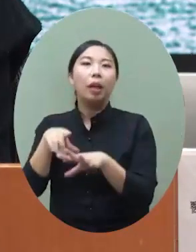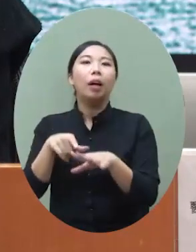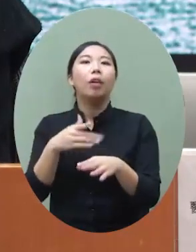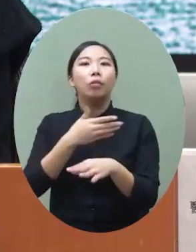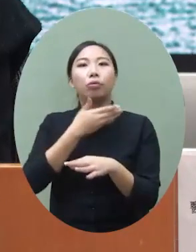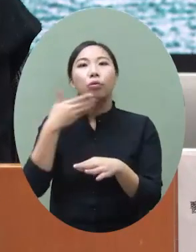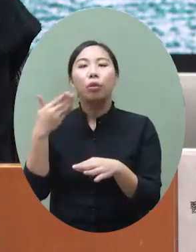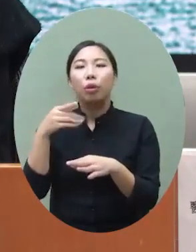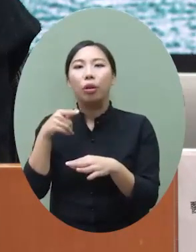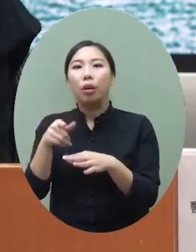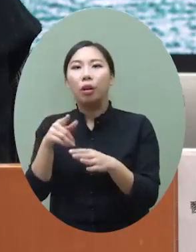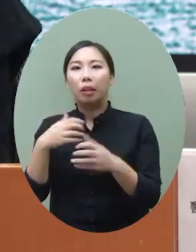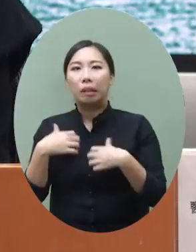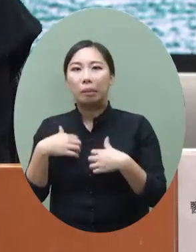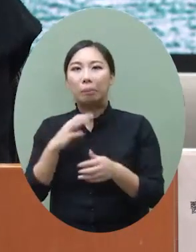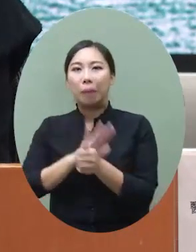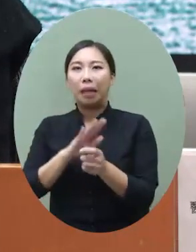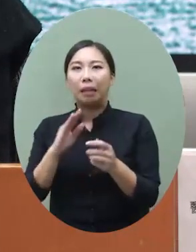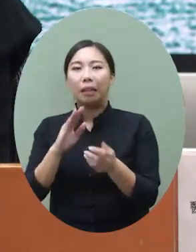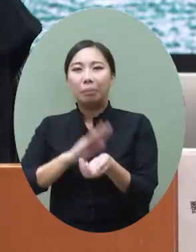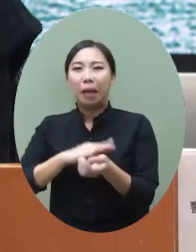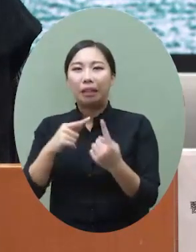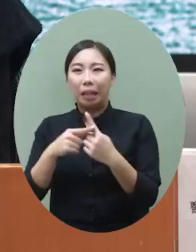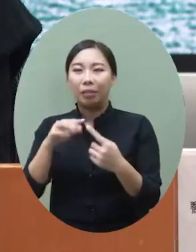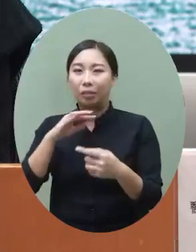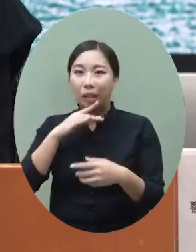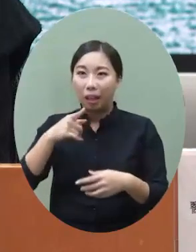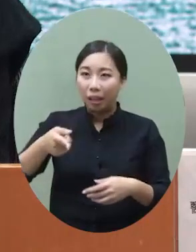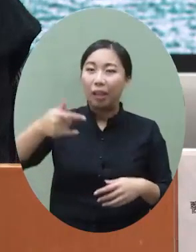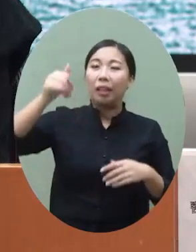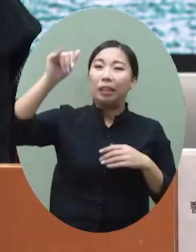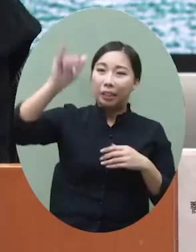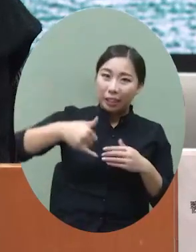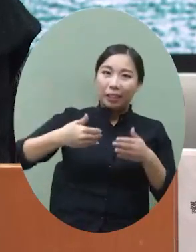to perform the COVID test before the scheduled appointment.